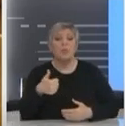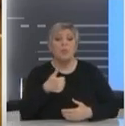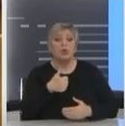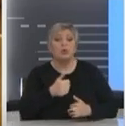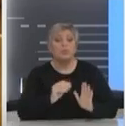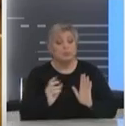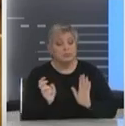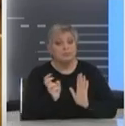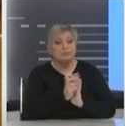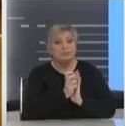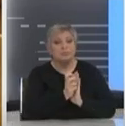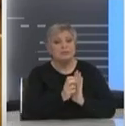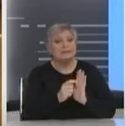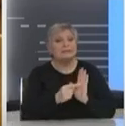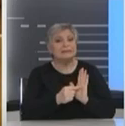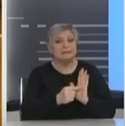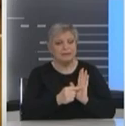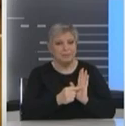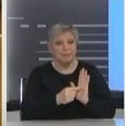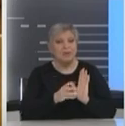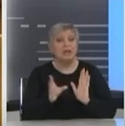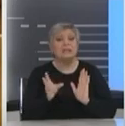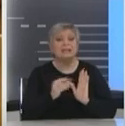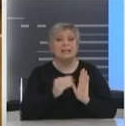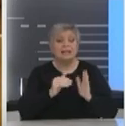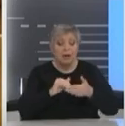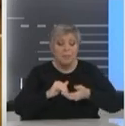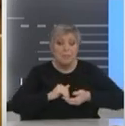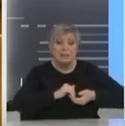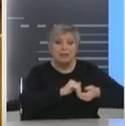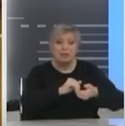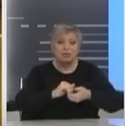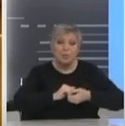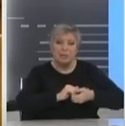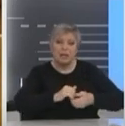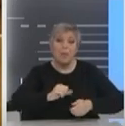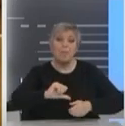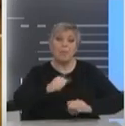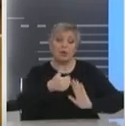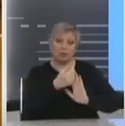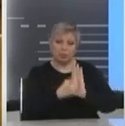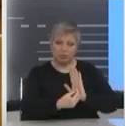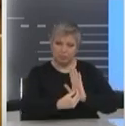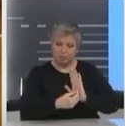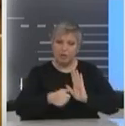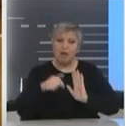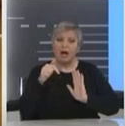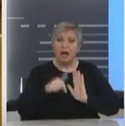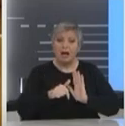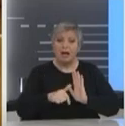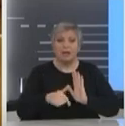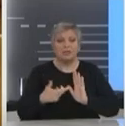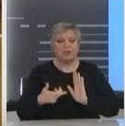διάταξη? Η διάταξη αυτή ορίζει ότι στα πρωτοβάθμια σωματεία που δεν